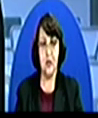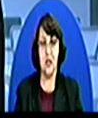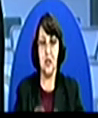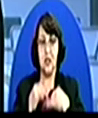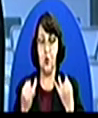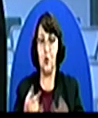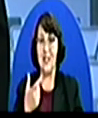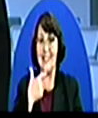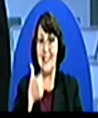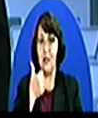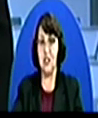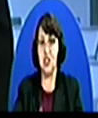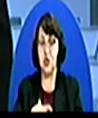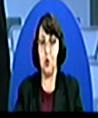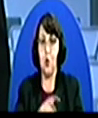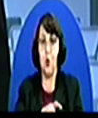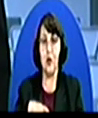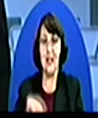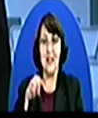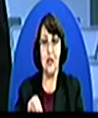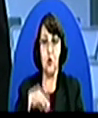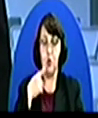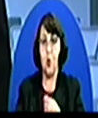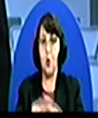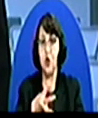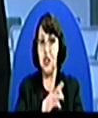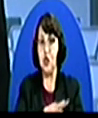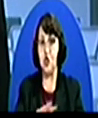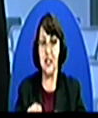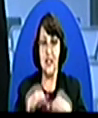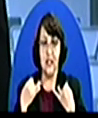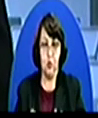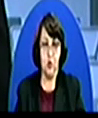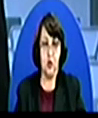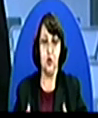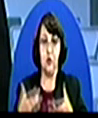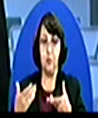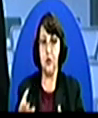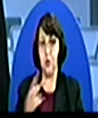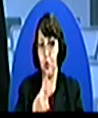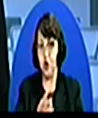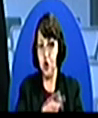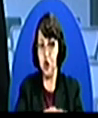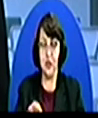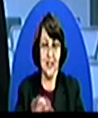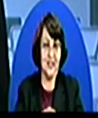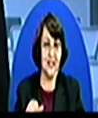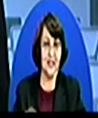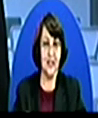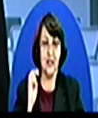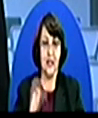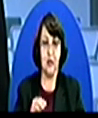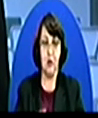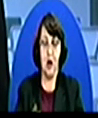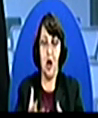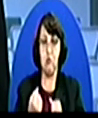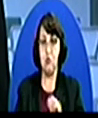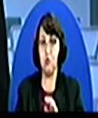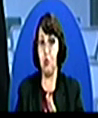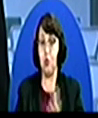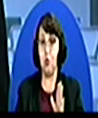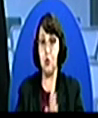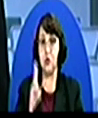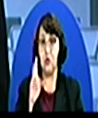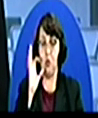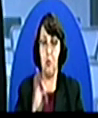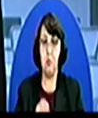Улсын зарим гишүүн хувийн тэтгэврийн тухай хуулийн төслийг улсын хуралд өргөн мэдүүлээд байна. Тухайн хуулийн төслөөр бол иргэд тэтгэвэр авах их үүсвэрээ нэмэгдүүлэх боломж